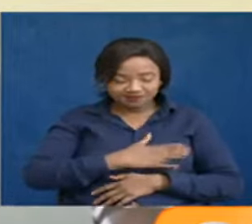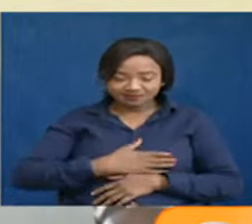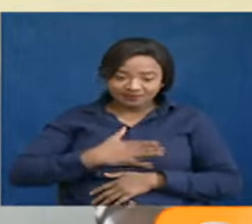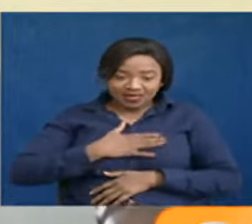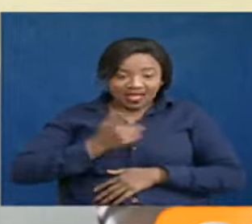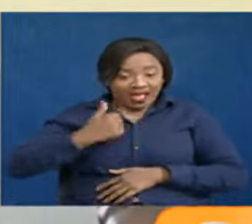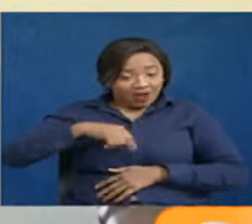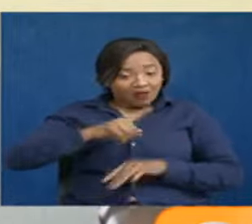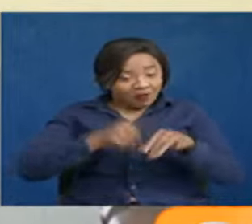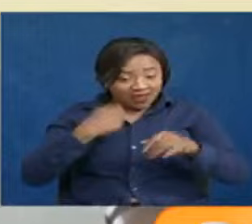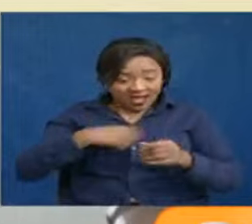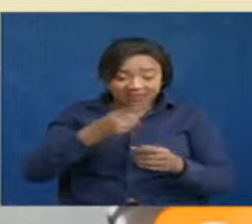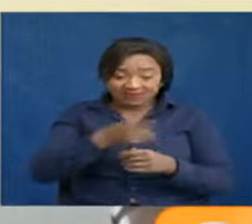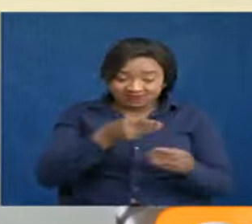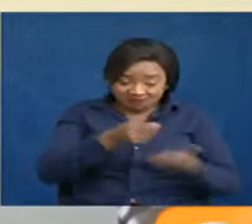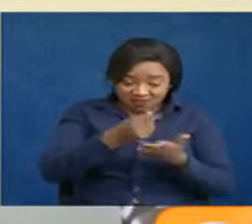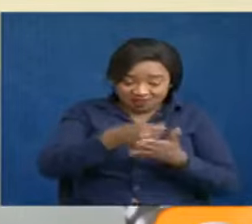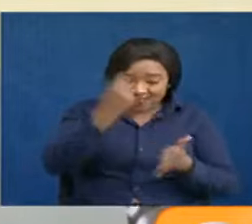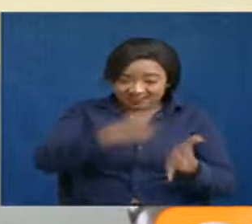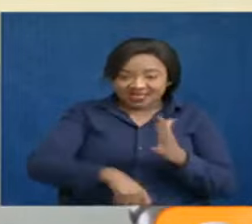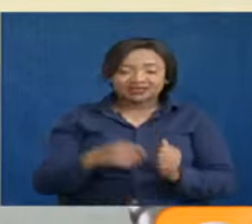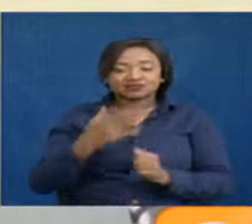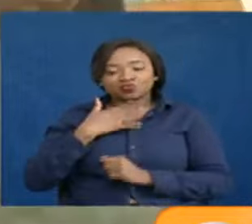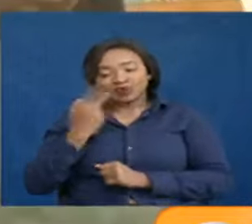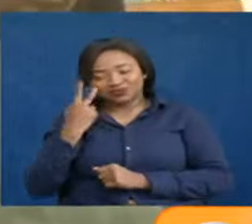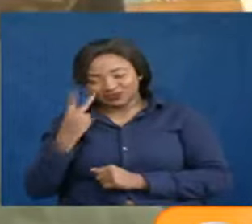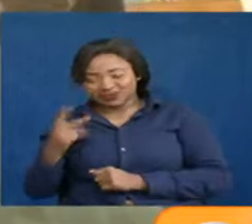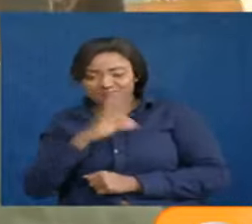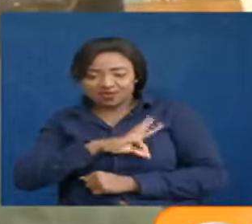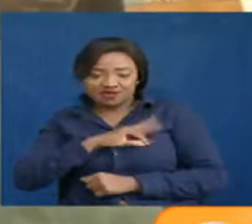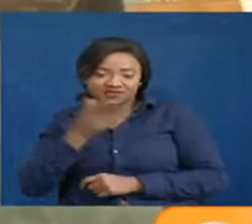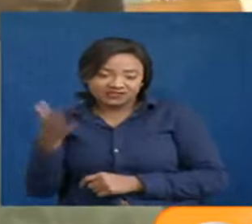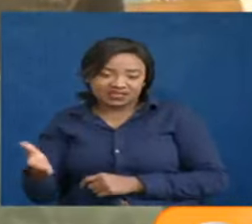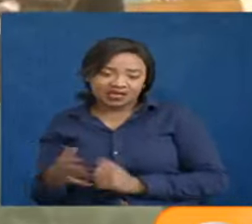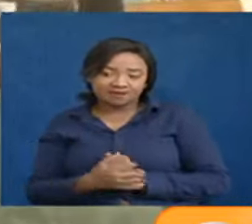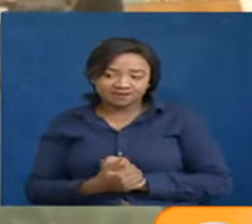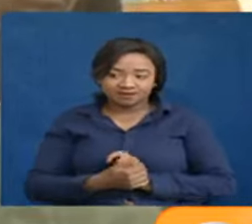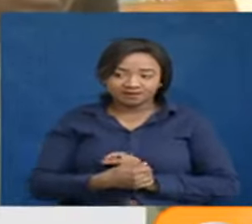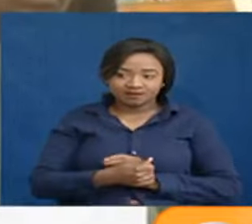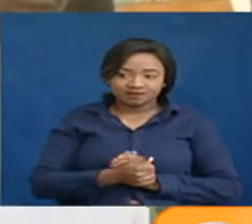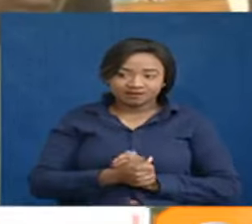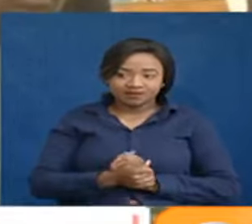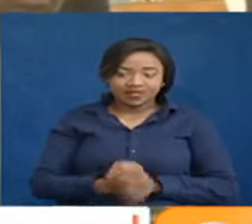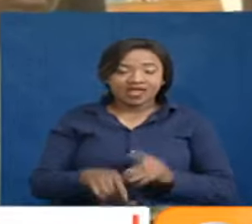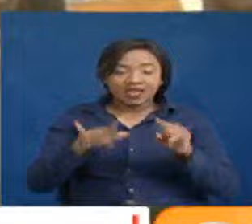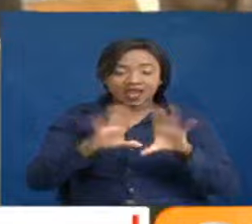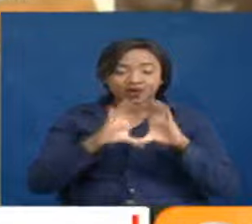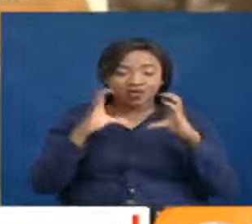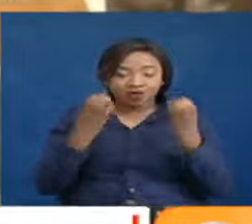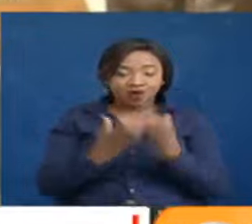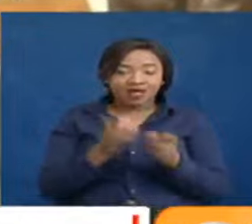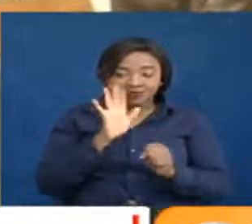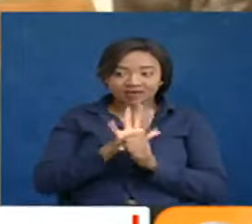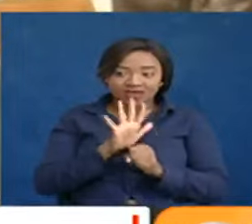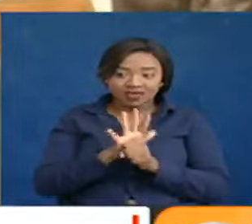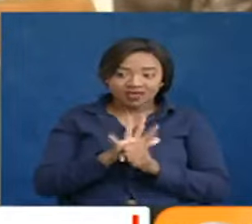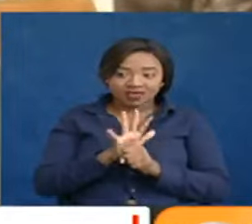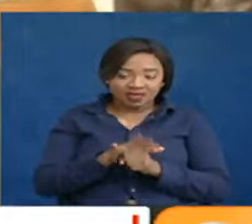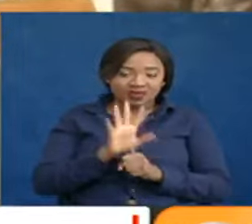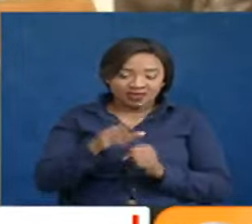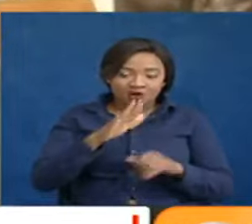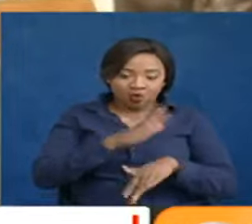tunapolipa ushuru wacheni tuone kazi tukifanyiwa. Currently the one tunaenda digital. But sasa tukisema sasa tuanze kulipa